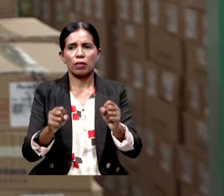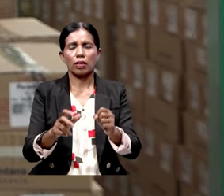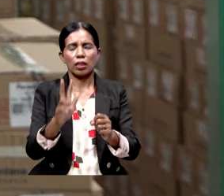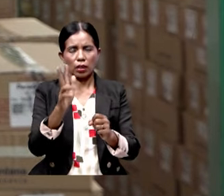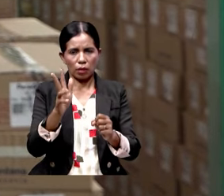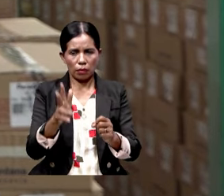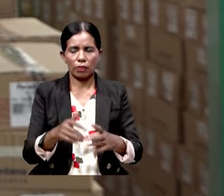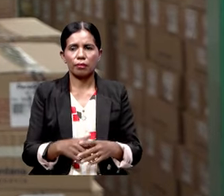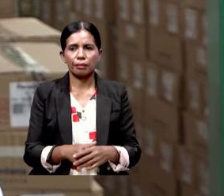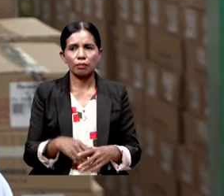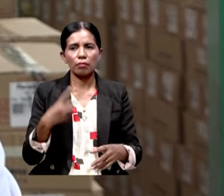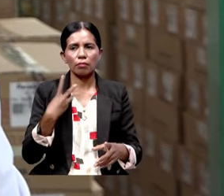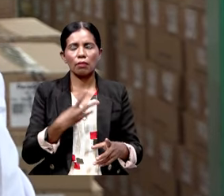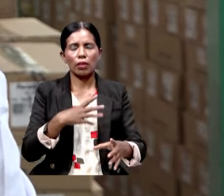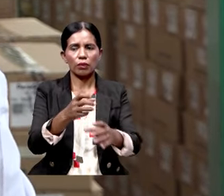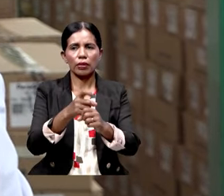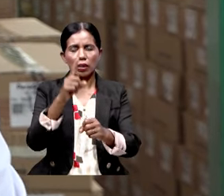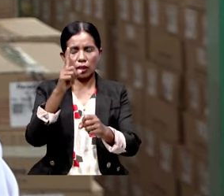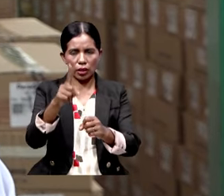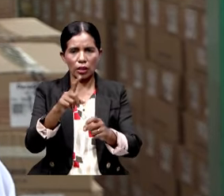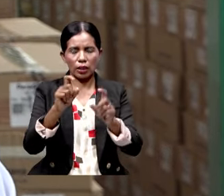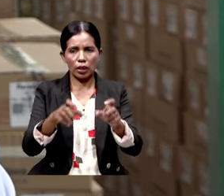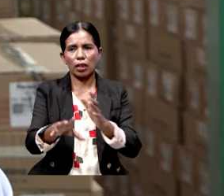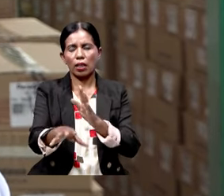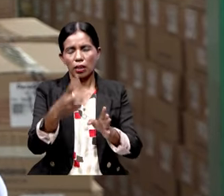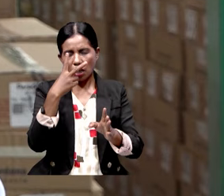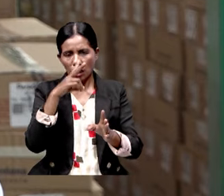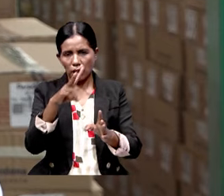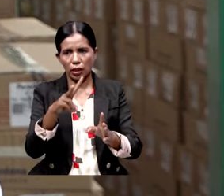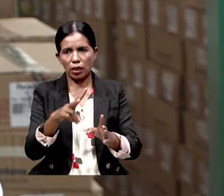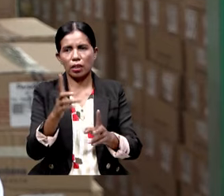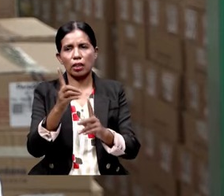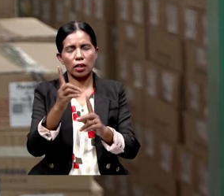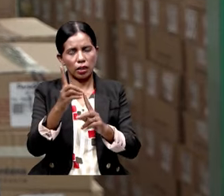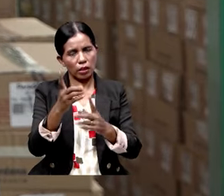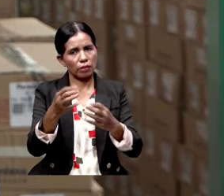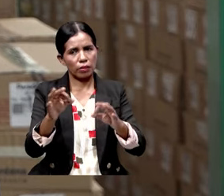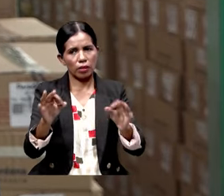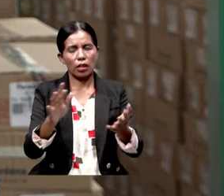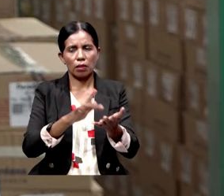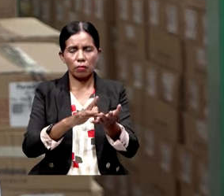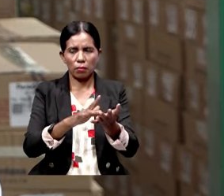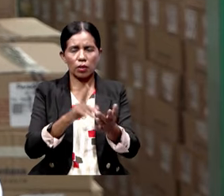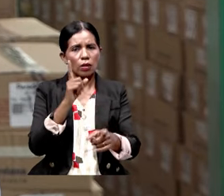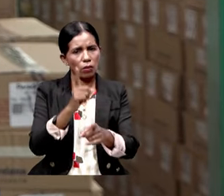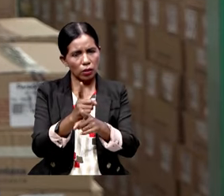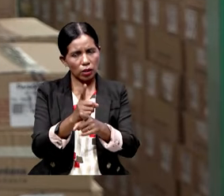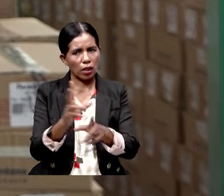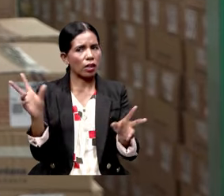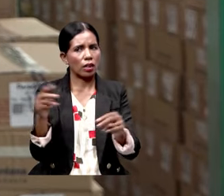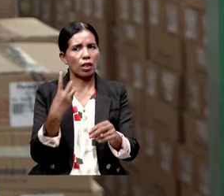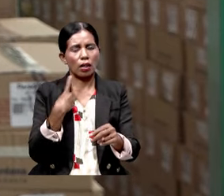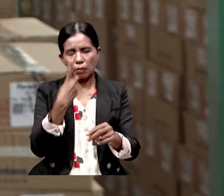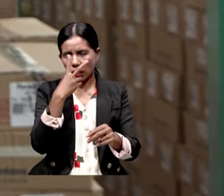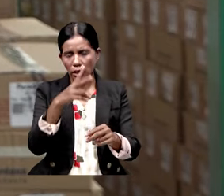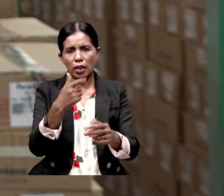resin. Tapi kami foto ini dari tinggi asai, verifikasi lagi ini ya data expire, ai muruk ini ya kontri dari loss kalah. Tapi kami tinggi hari ini